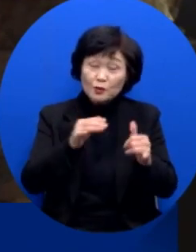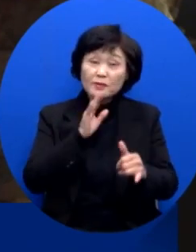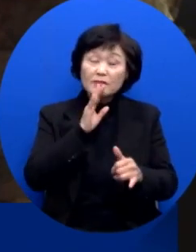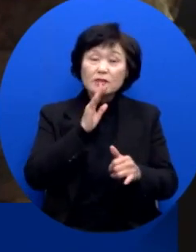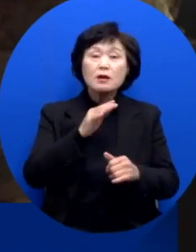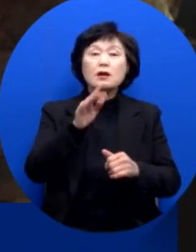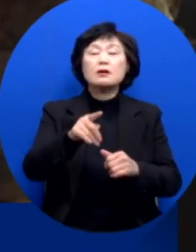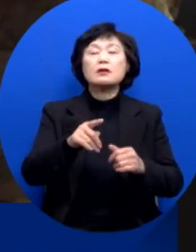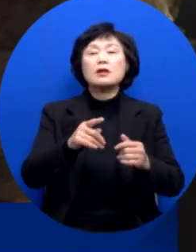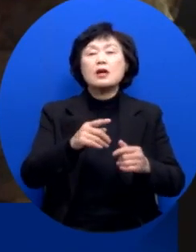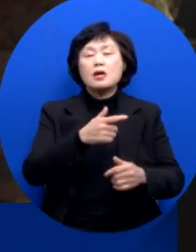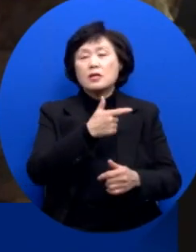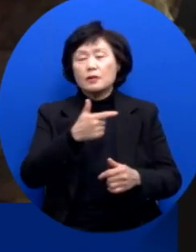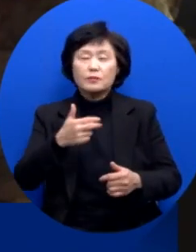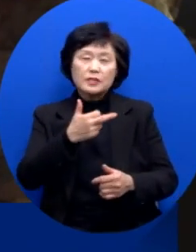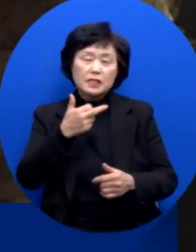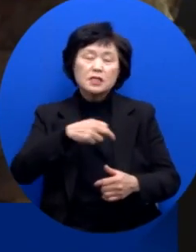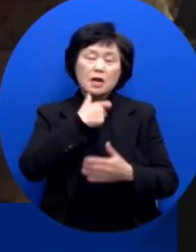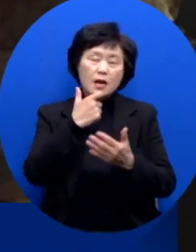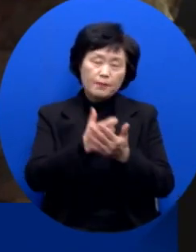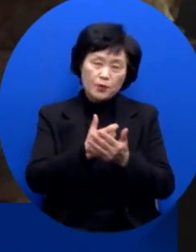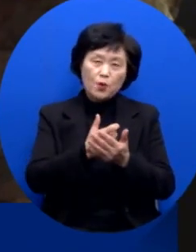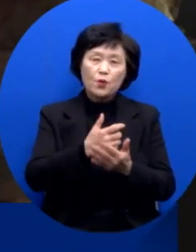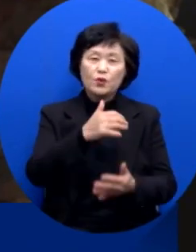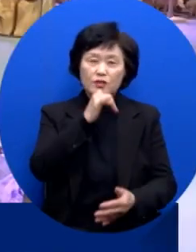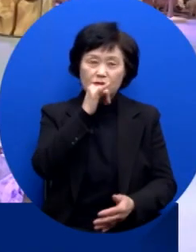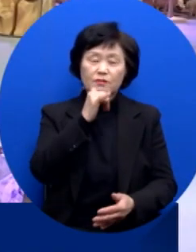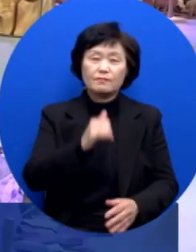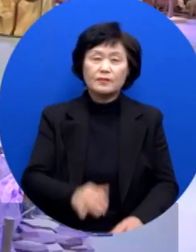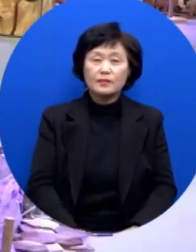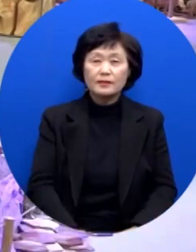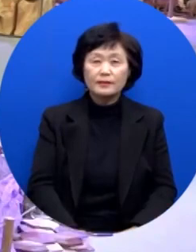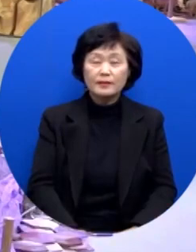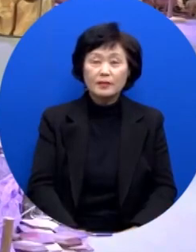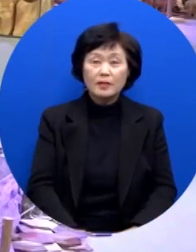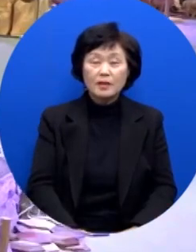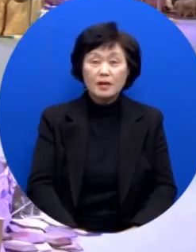마음에 큰 선이 긁어지게 돼요 그어졌고요